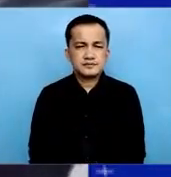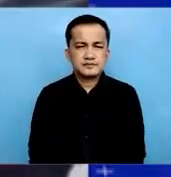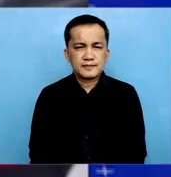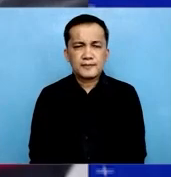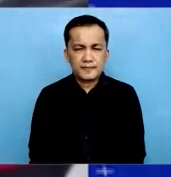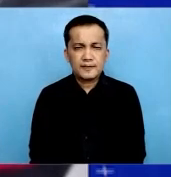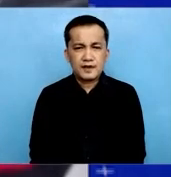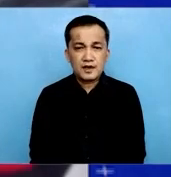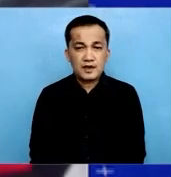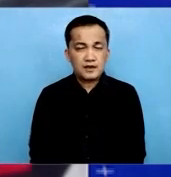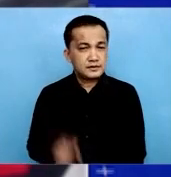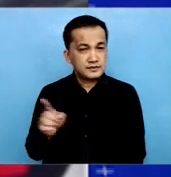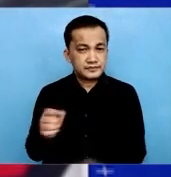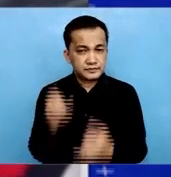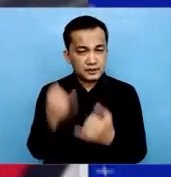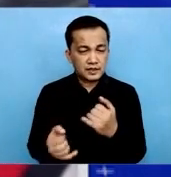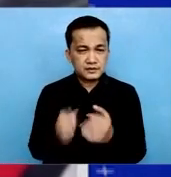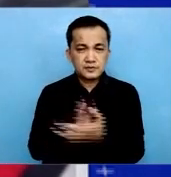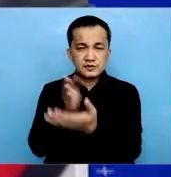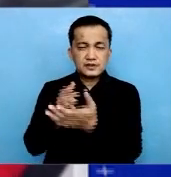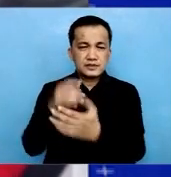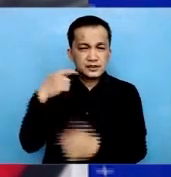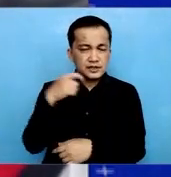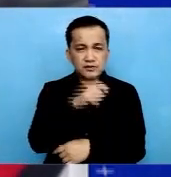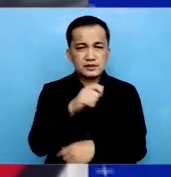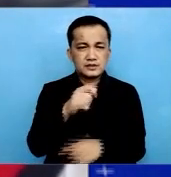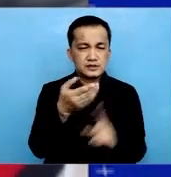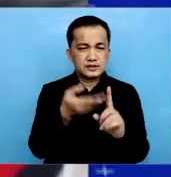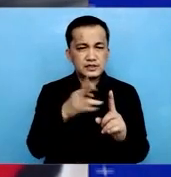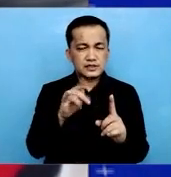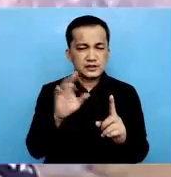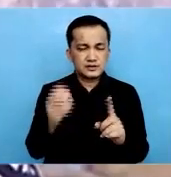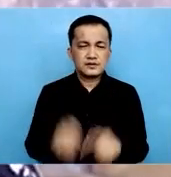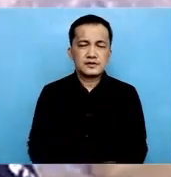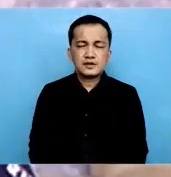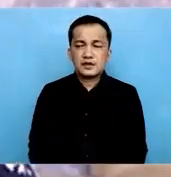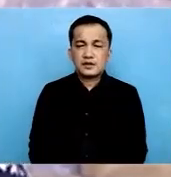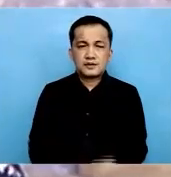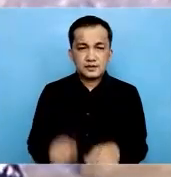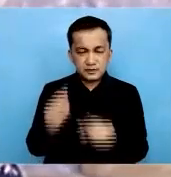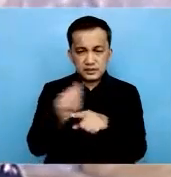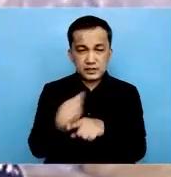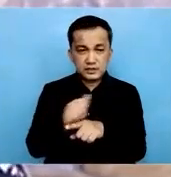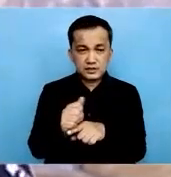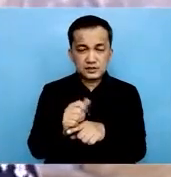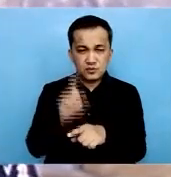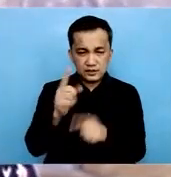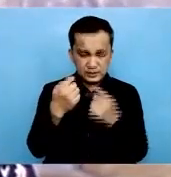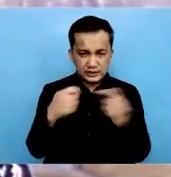Ito na rin daw sana ang huling punta sa Taiwan ni Renato. Nag-try lang siya, ma'am, na parang isa pa, try ko pa